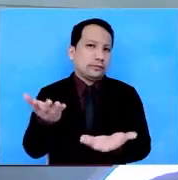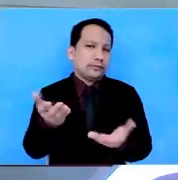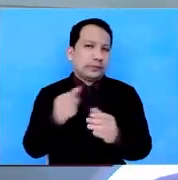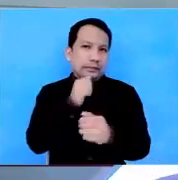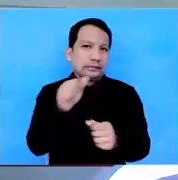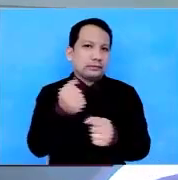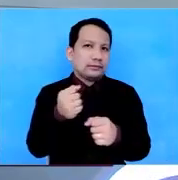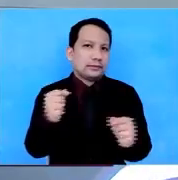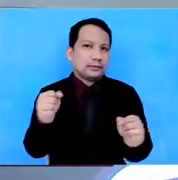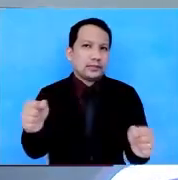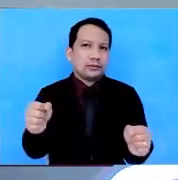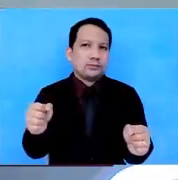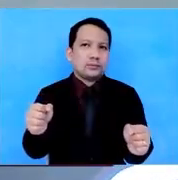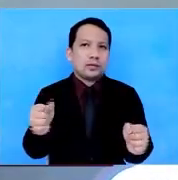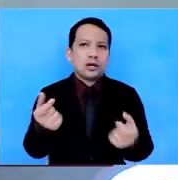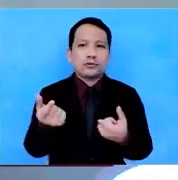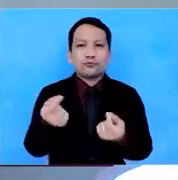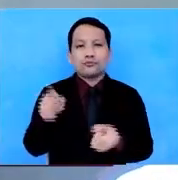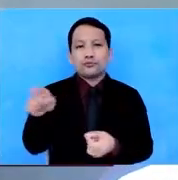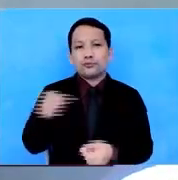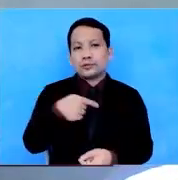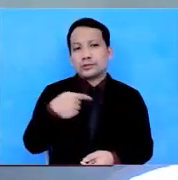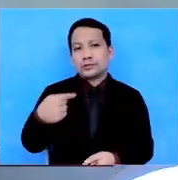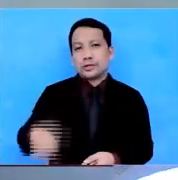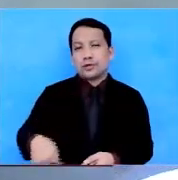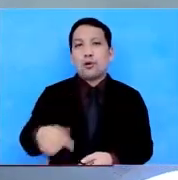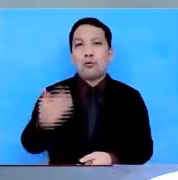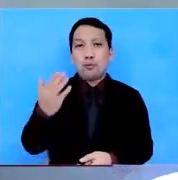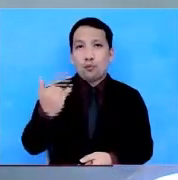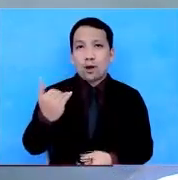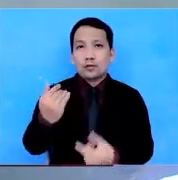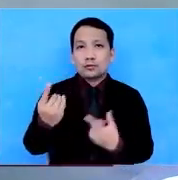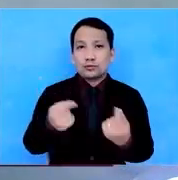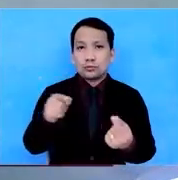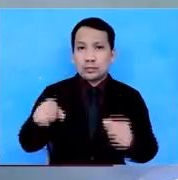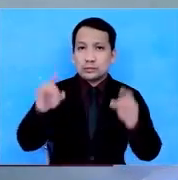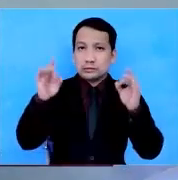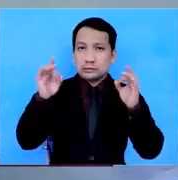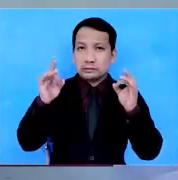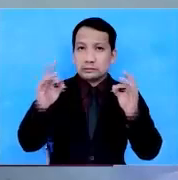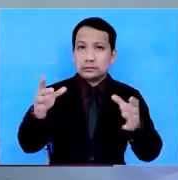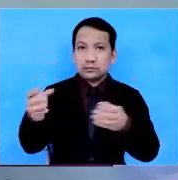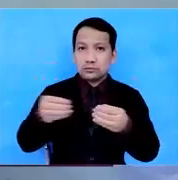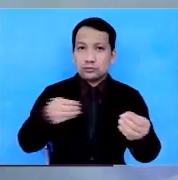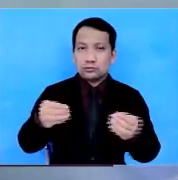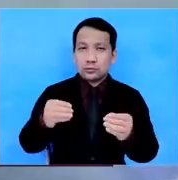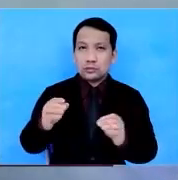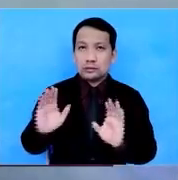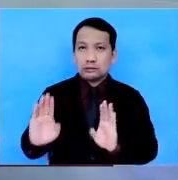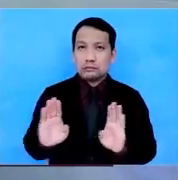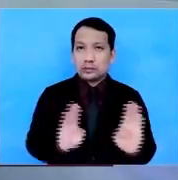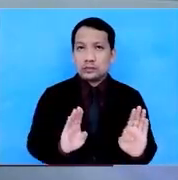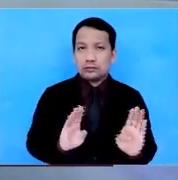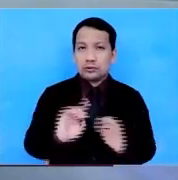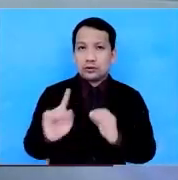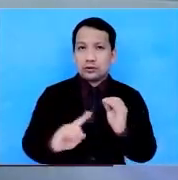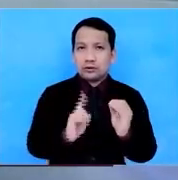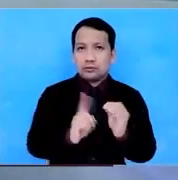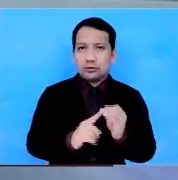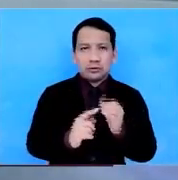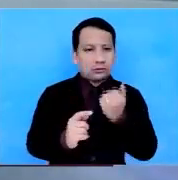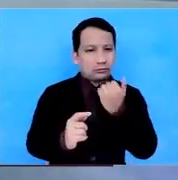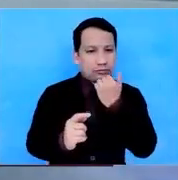or hindi ligtas. Maituturing din daw itong isang dangerous operational behavior. Pero ito po ang higit na